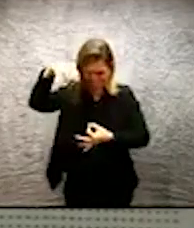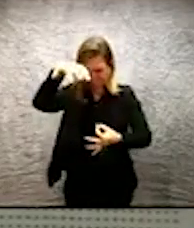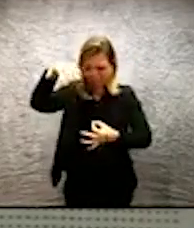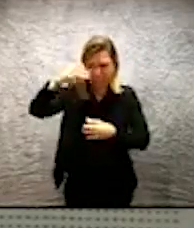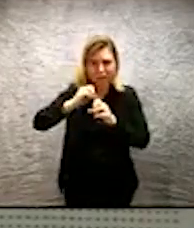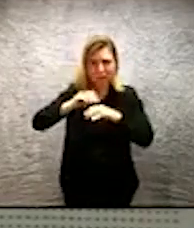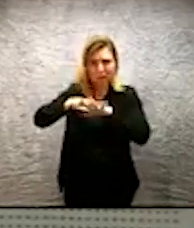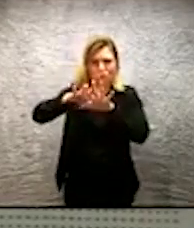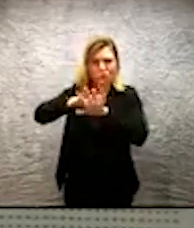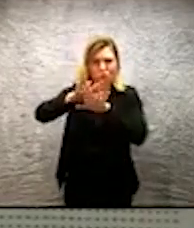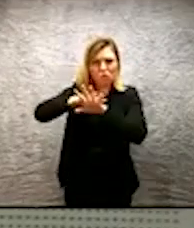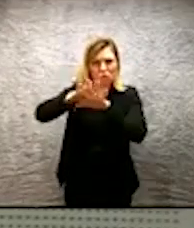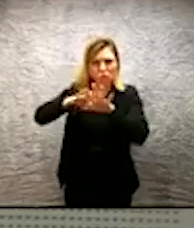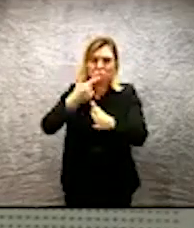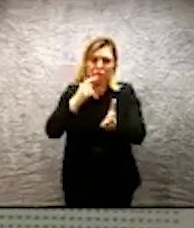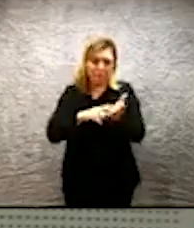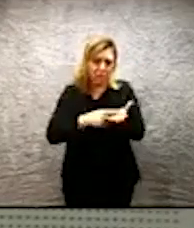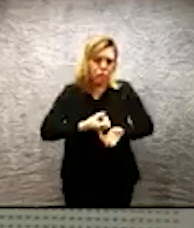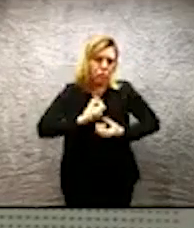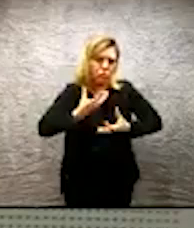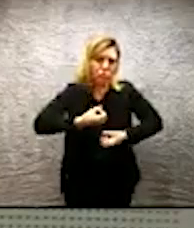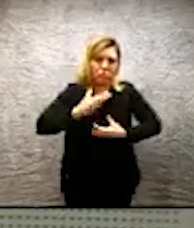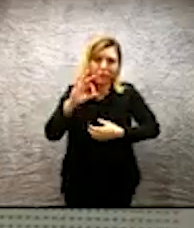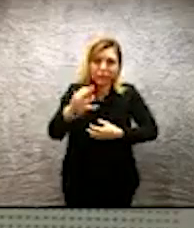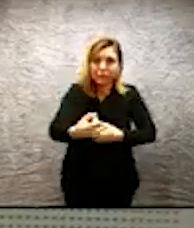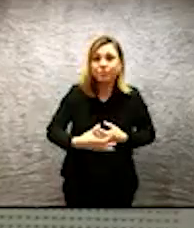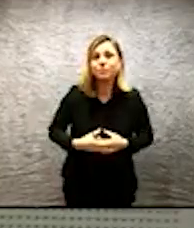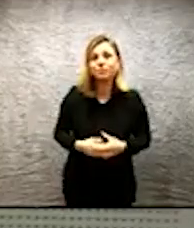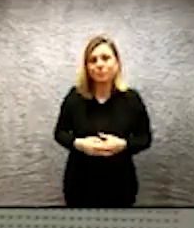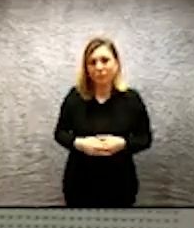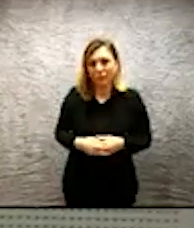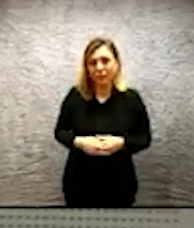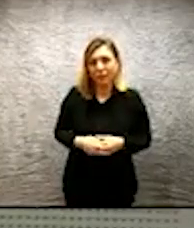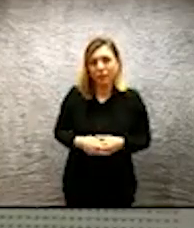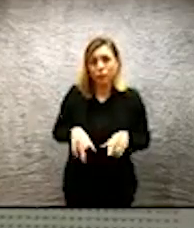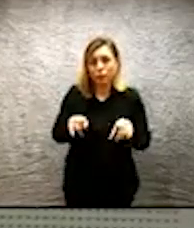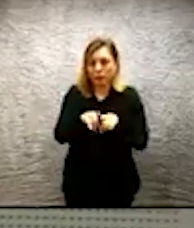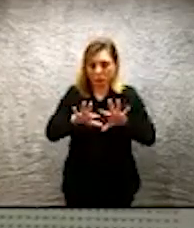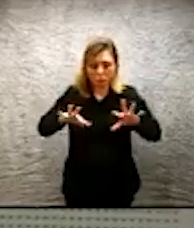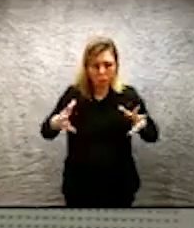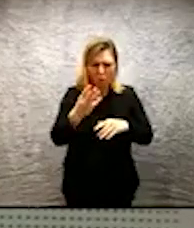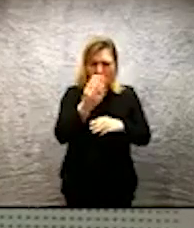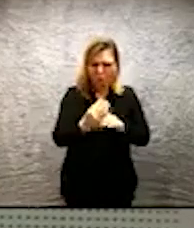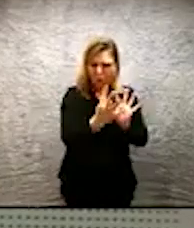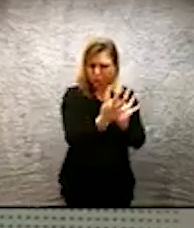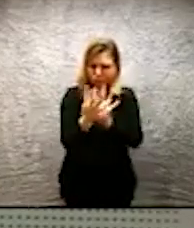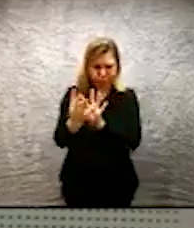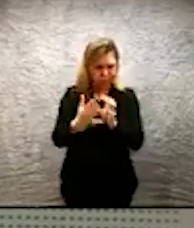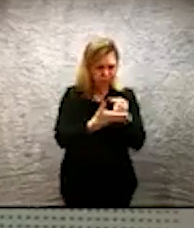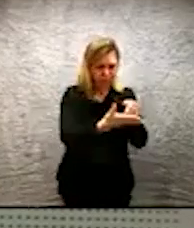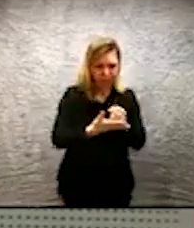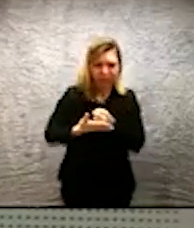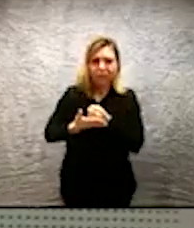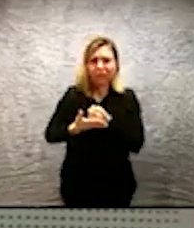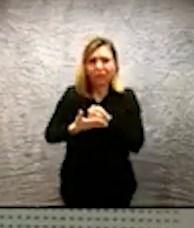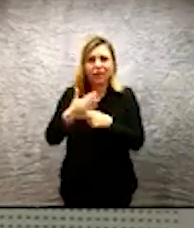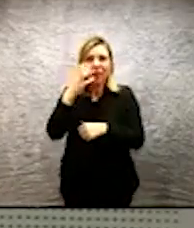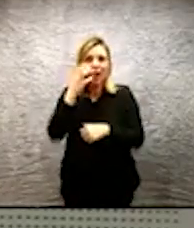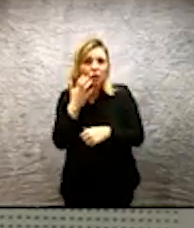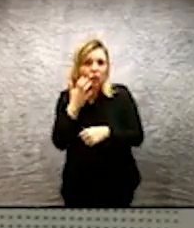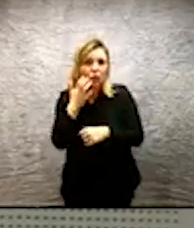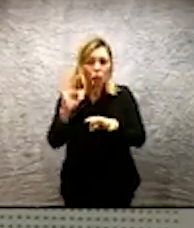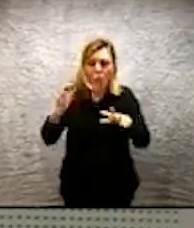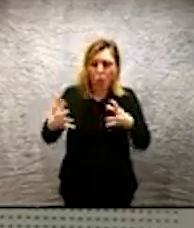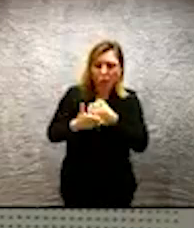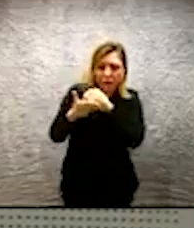remis, notamment sur l'aide aussi interne entre les enfants, en tout cas entre les ados, pour